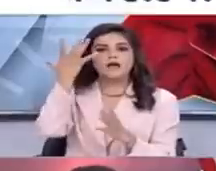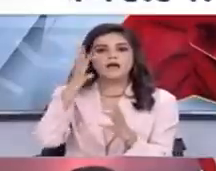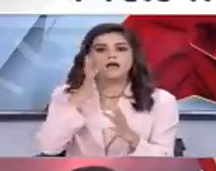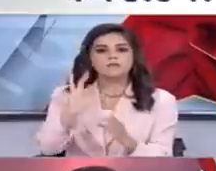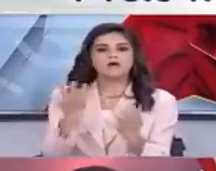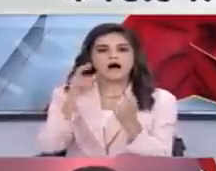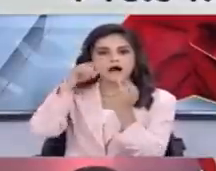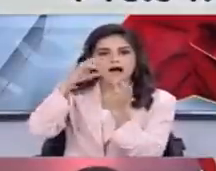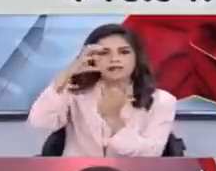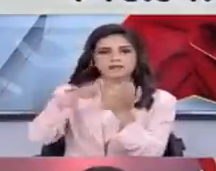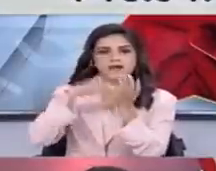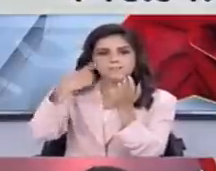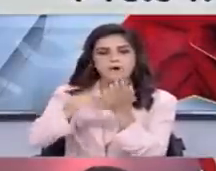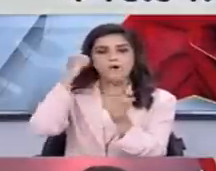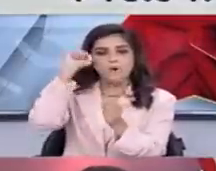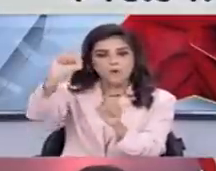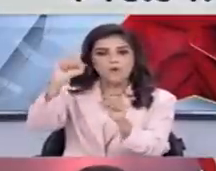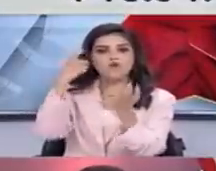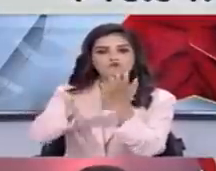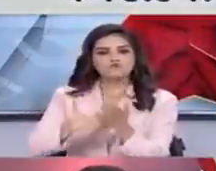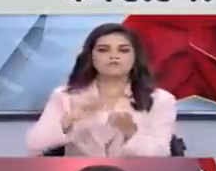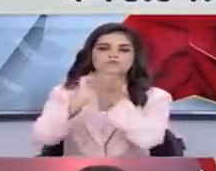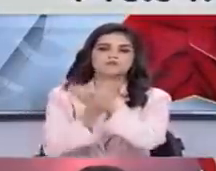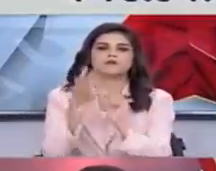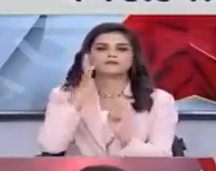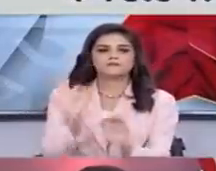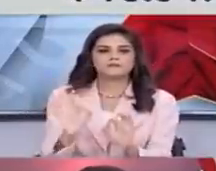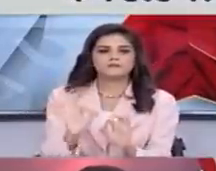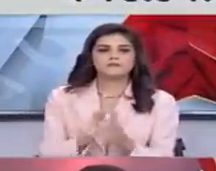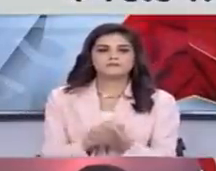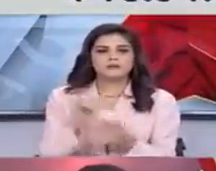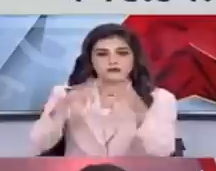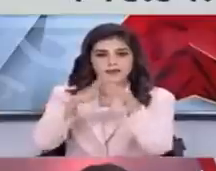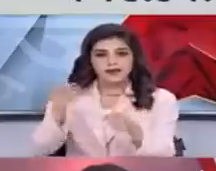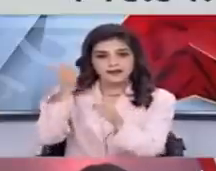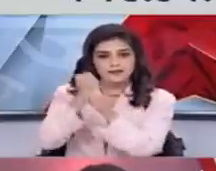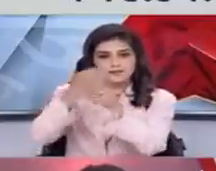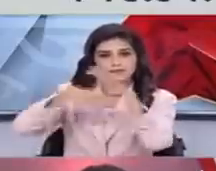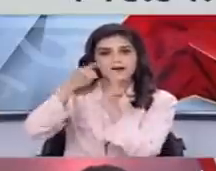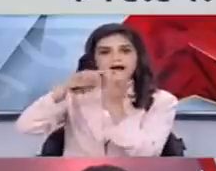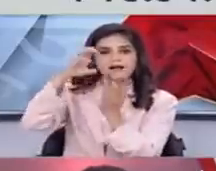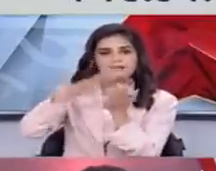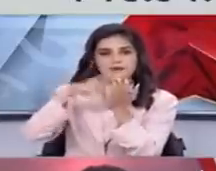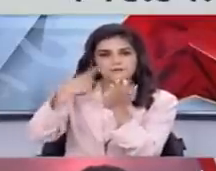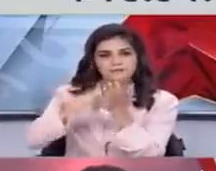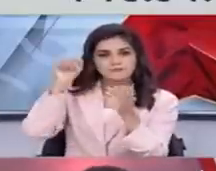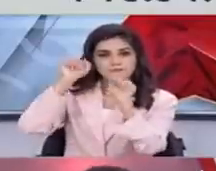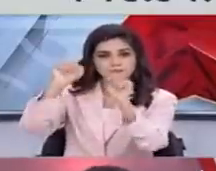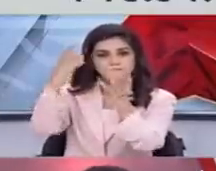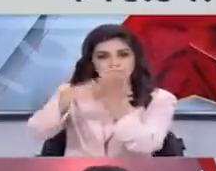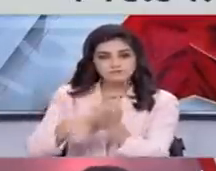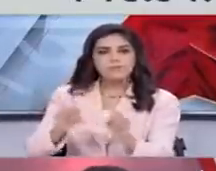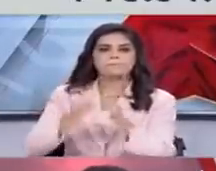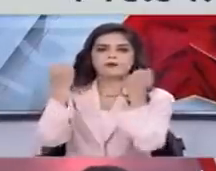आईसीएमआर को अपने गाइडलाइंस बदलनी होंगी नई दिल्ली सरकार आईसीएमआर की गाइडलाइंस का उल्लंघन